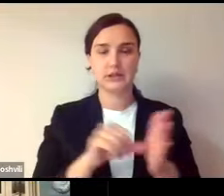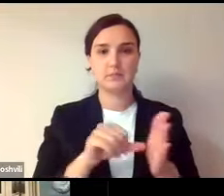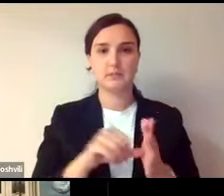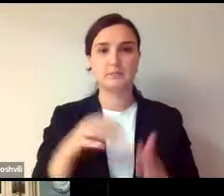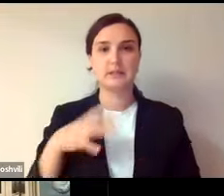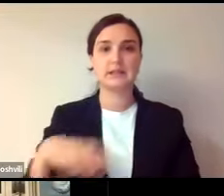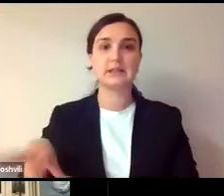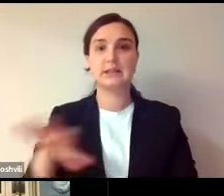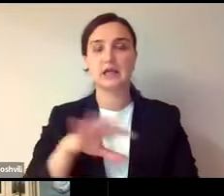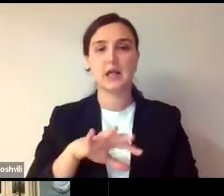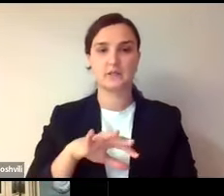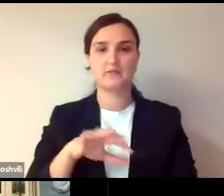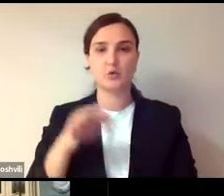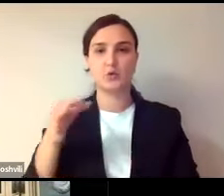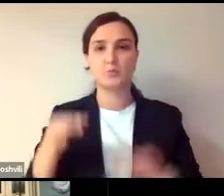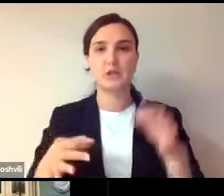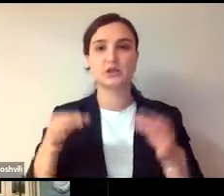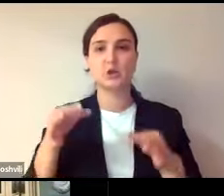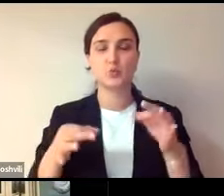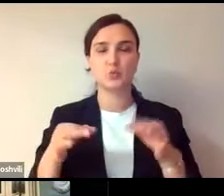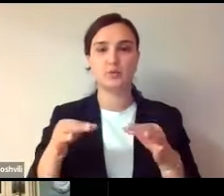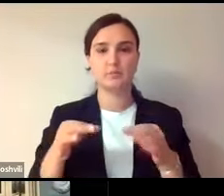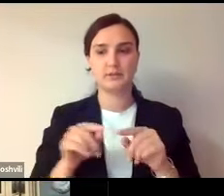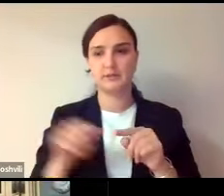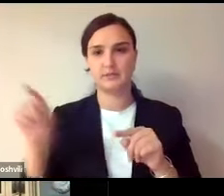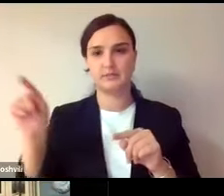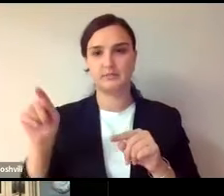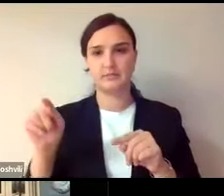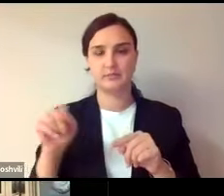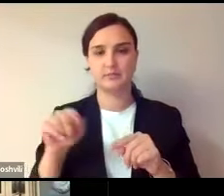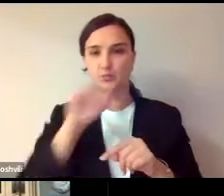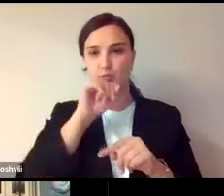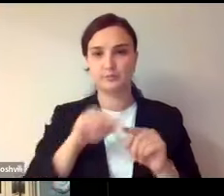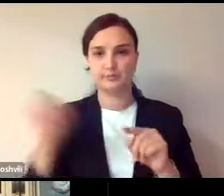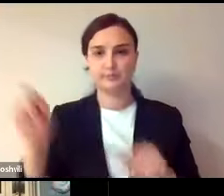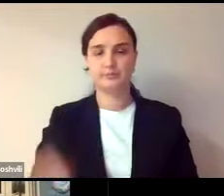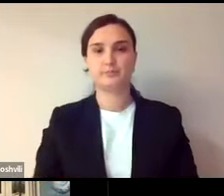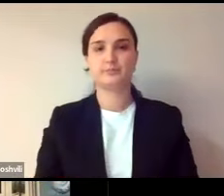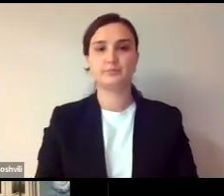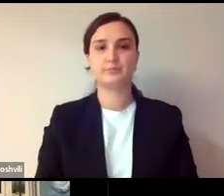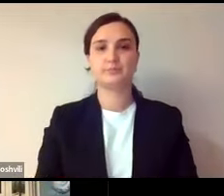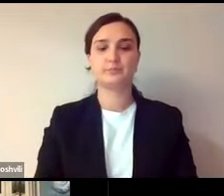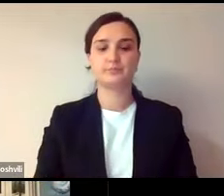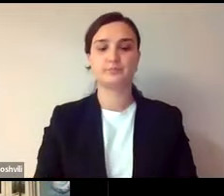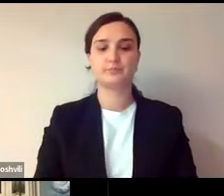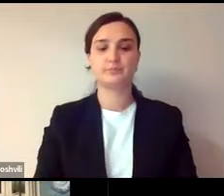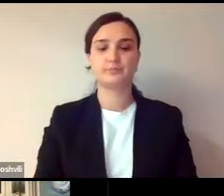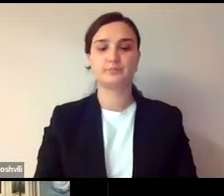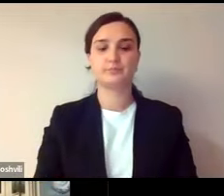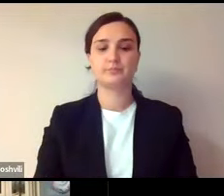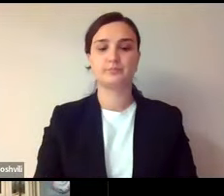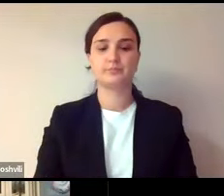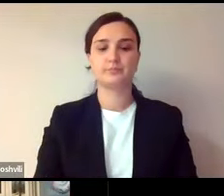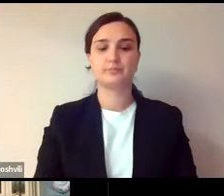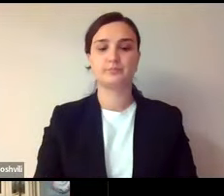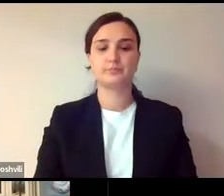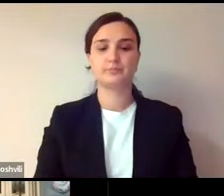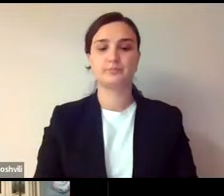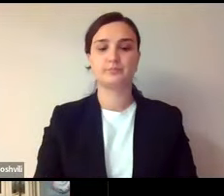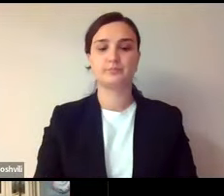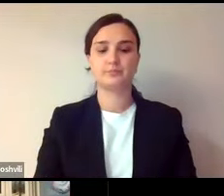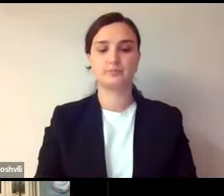საქართველოს მართსაჯულების გავლით. აქ ამ საქმემ რა გვასწავლა? ამ საქმემ გვასწავლა და მე